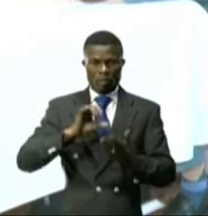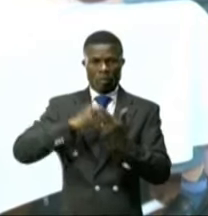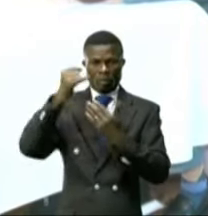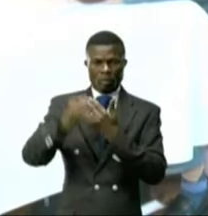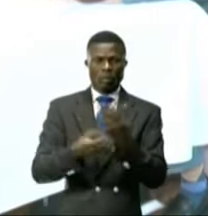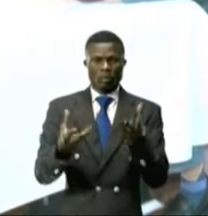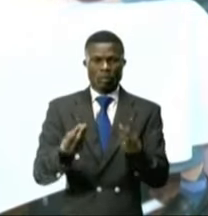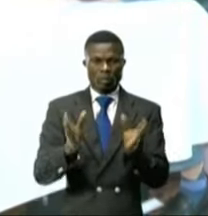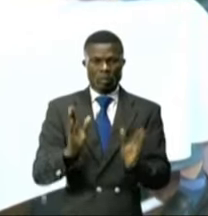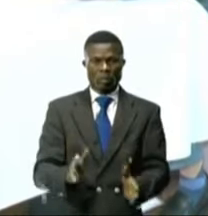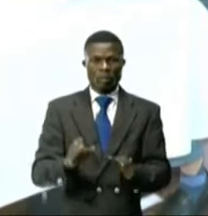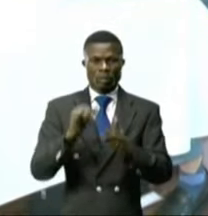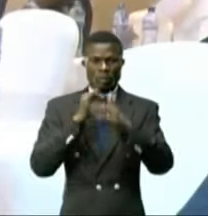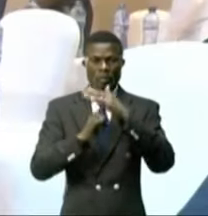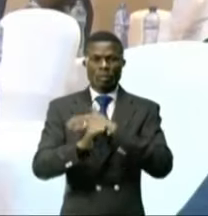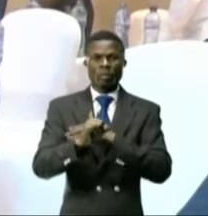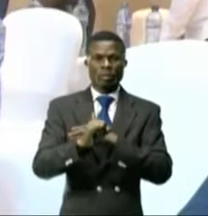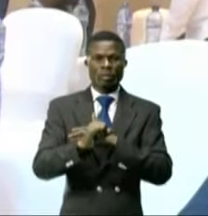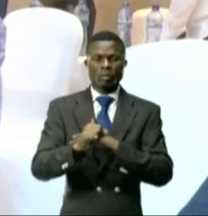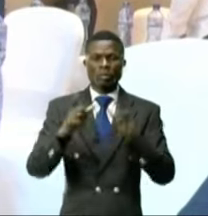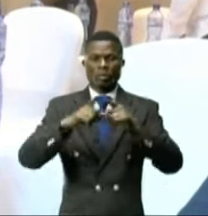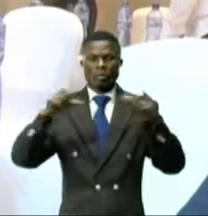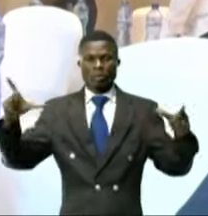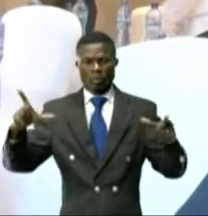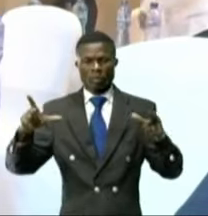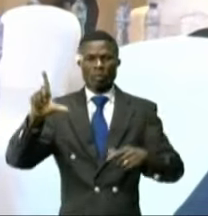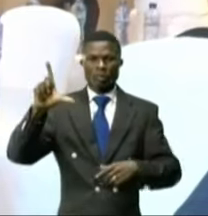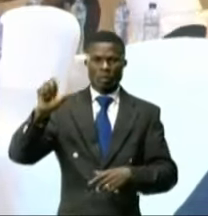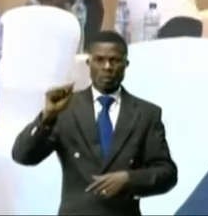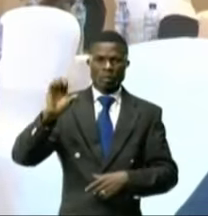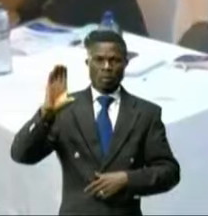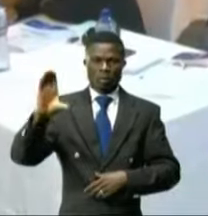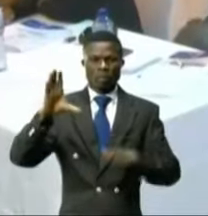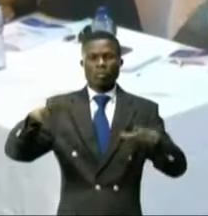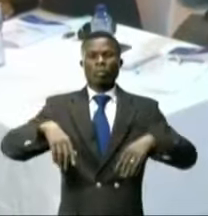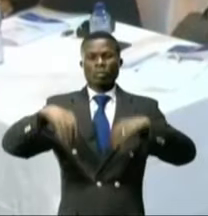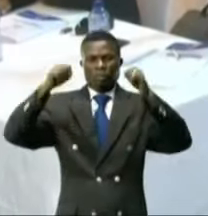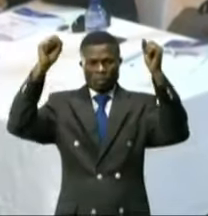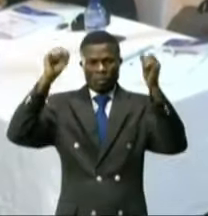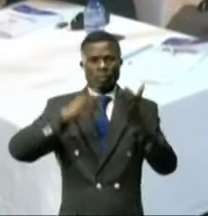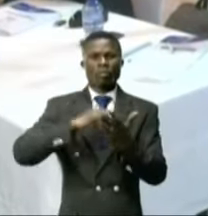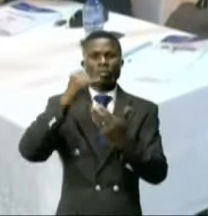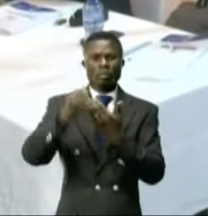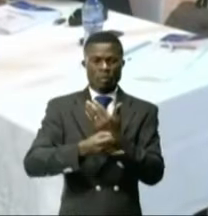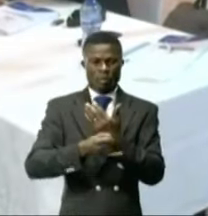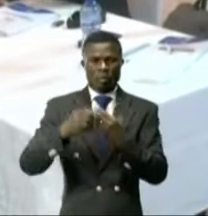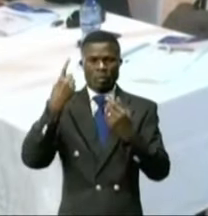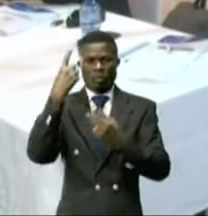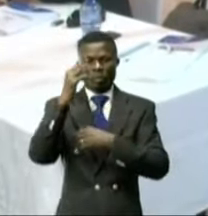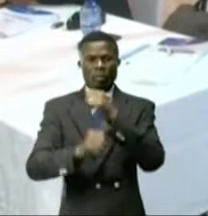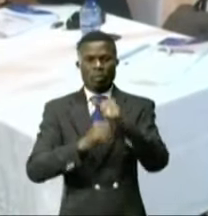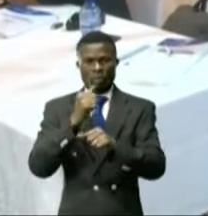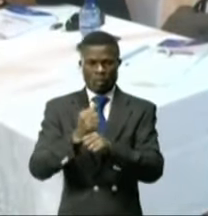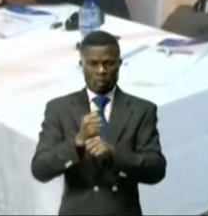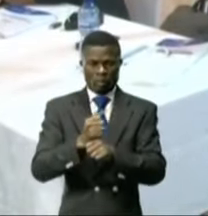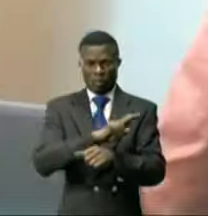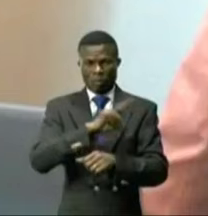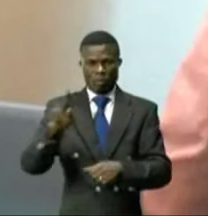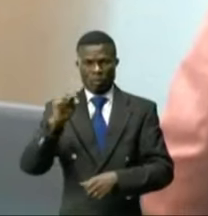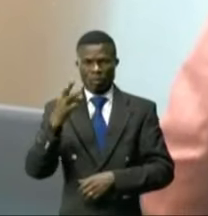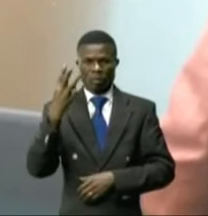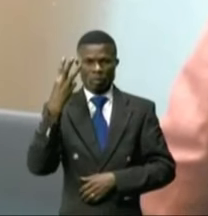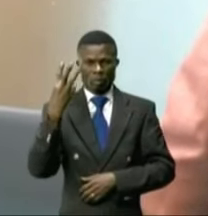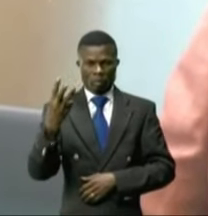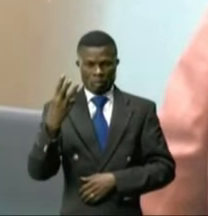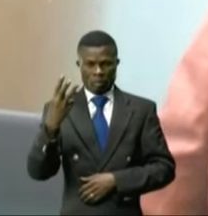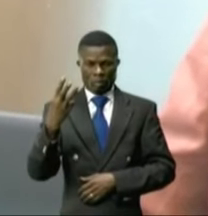de facilitation et d'intégration dans le Grand Lac ont adopté à l'unanimité le projet annuel BTBIA 2023,